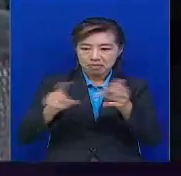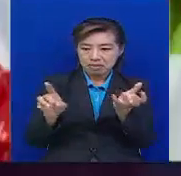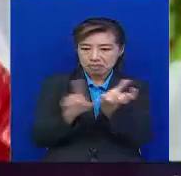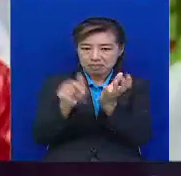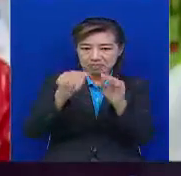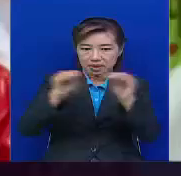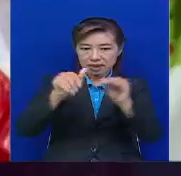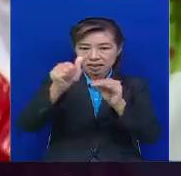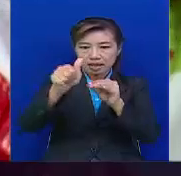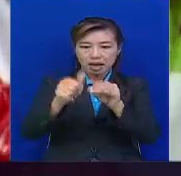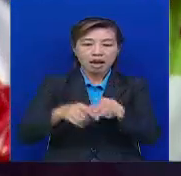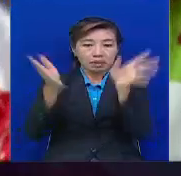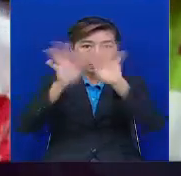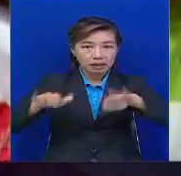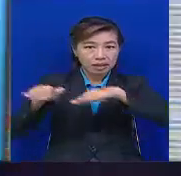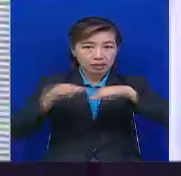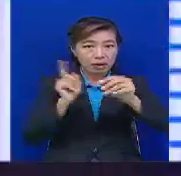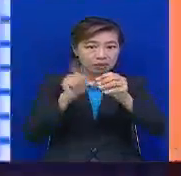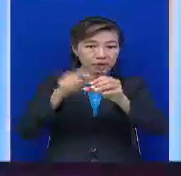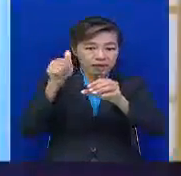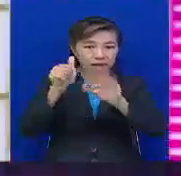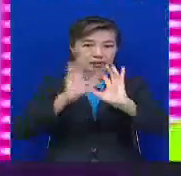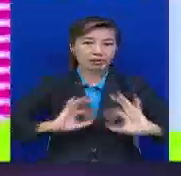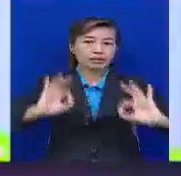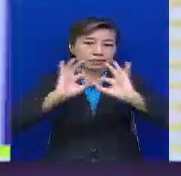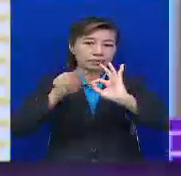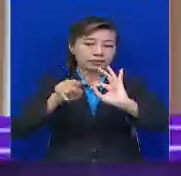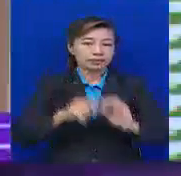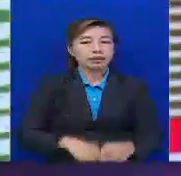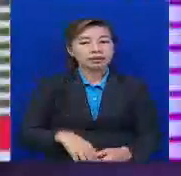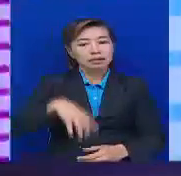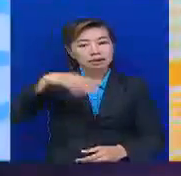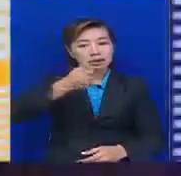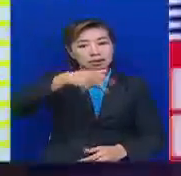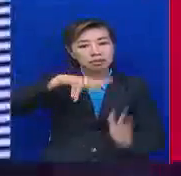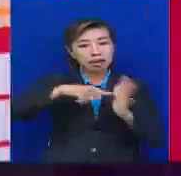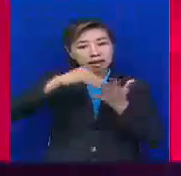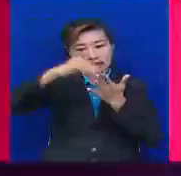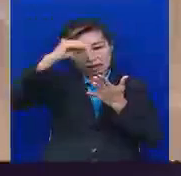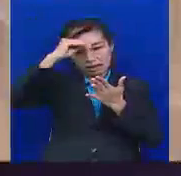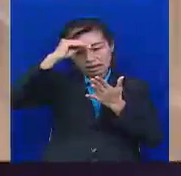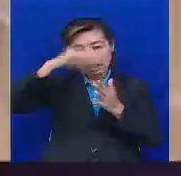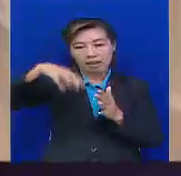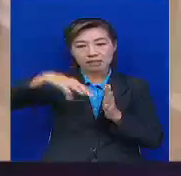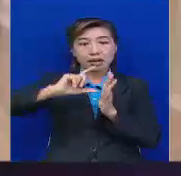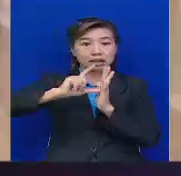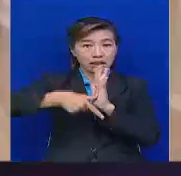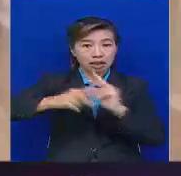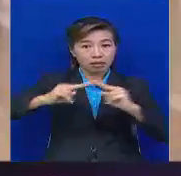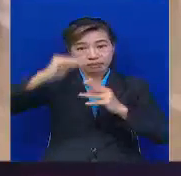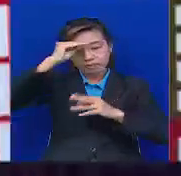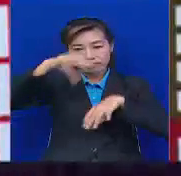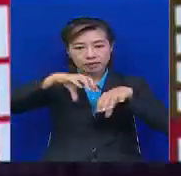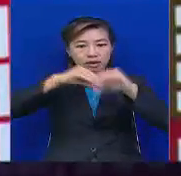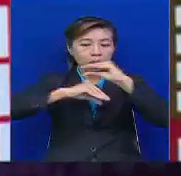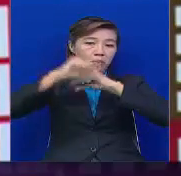ประชาคมอาเซียนจึงเป็นสิ่งสำคัญสำนักงานเลขาธิการสภาการศึกษากระทรวงศึกษาธิการจึงจัดโครงการพัฒน